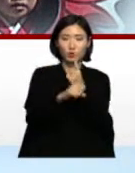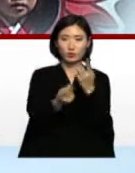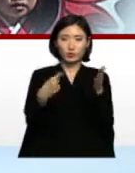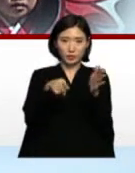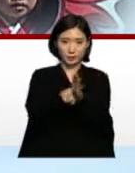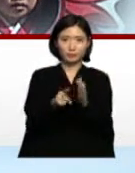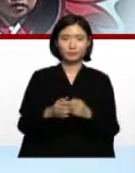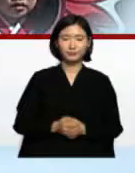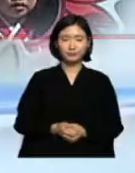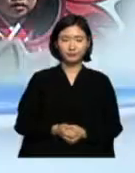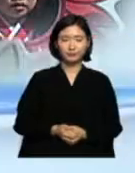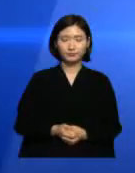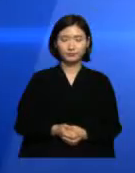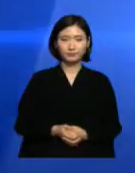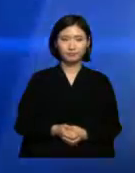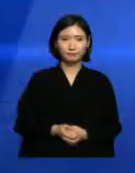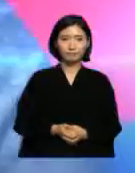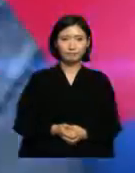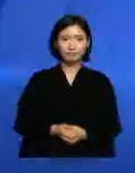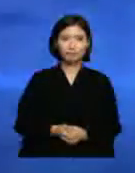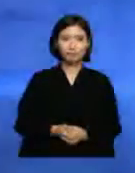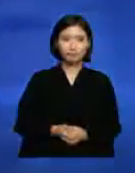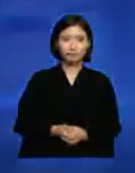위해서입니다. 천서영 기자입니다.